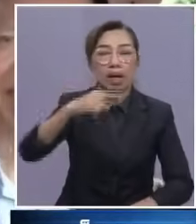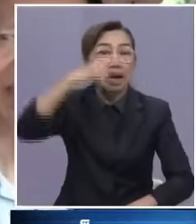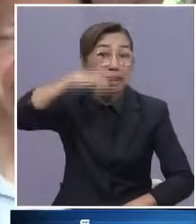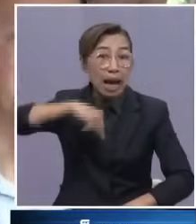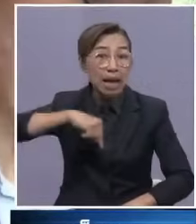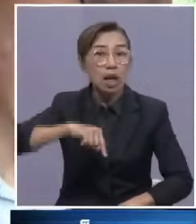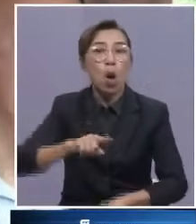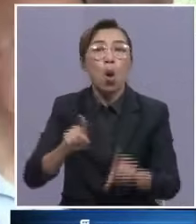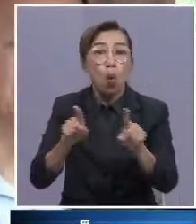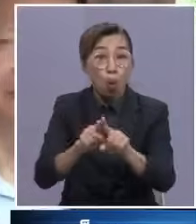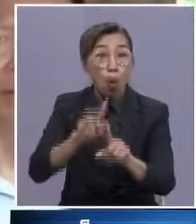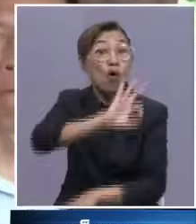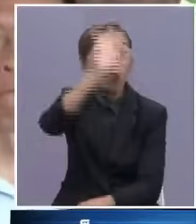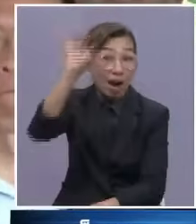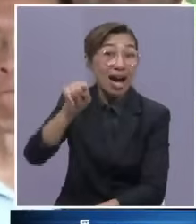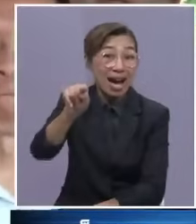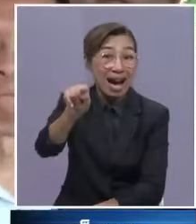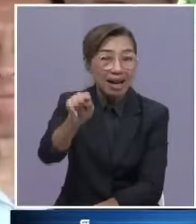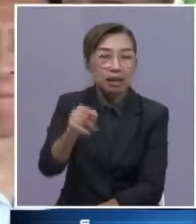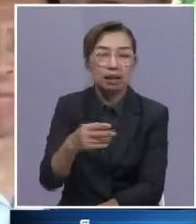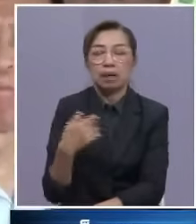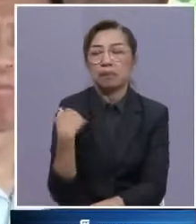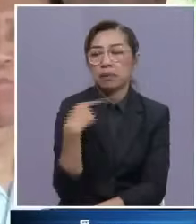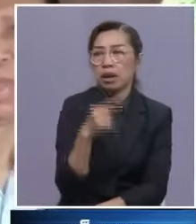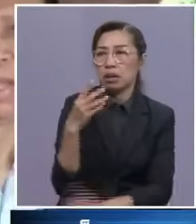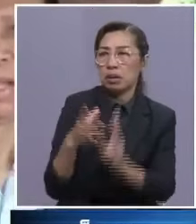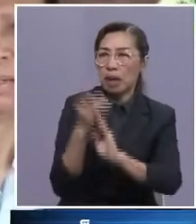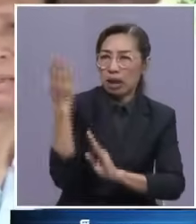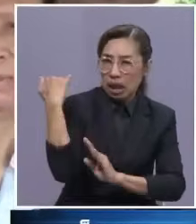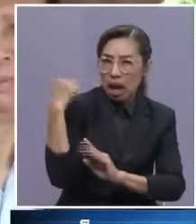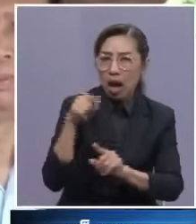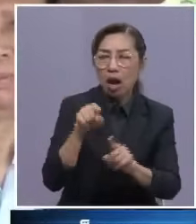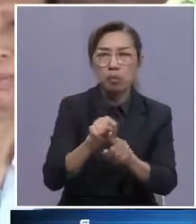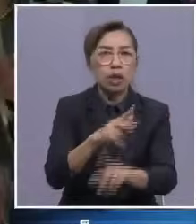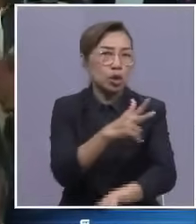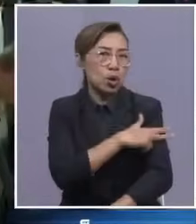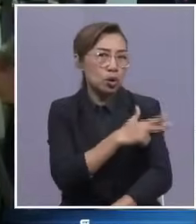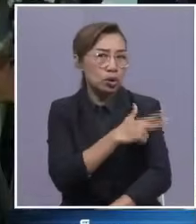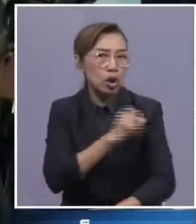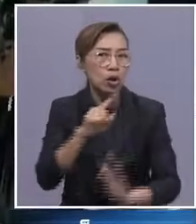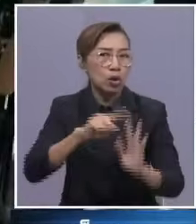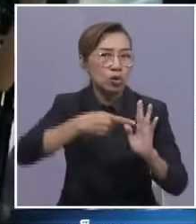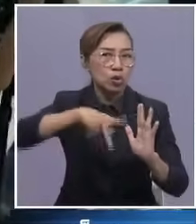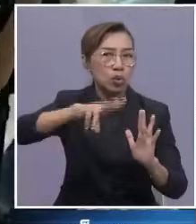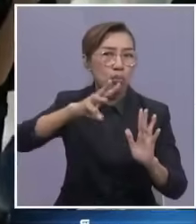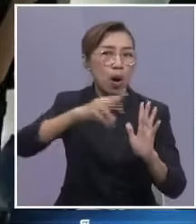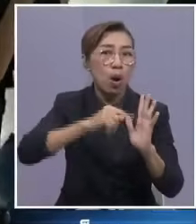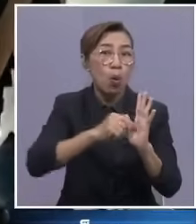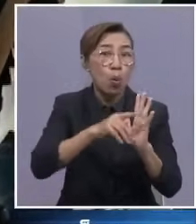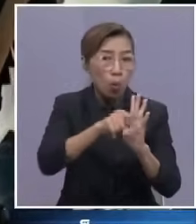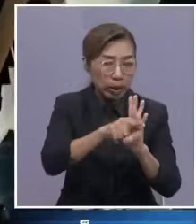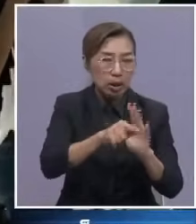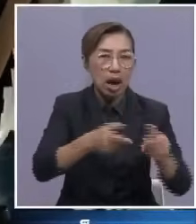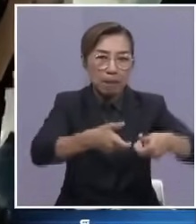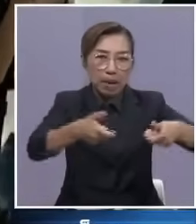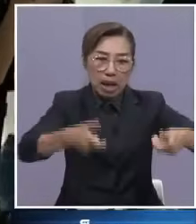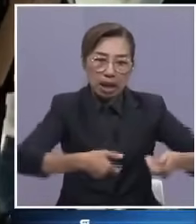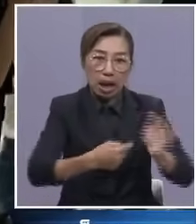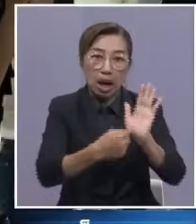าการตั้งแต่ดร.สุภวุฒิสายเชื้อสัปดาห์ที่แล้ว ครับ ล่าสุดเอาผลการศึกษาดร.สุวิทย์